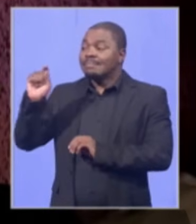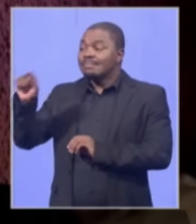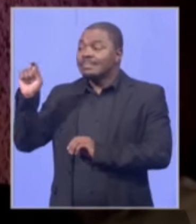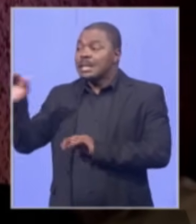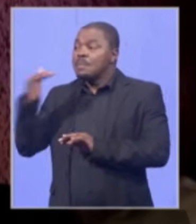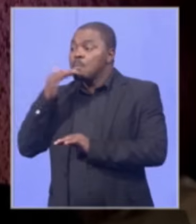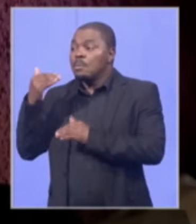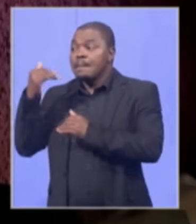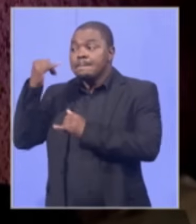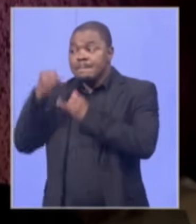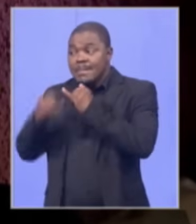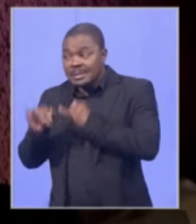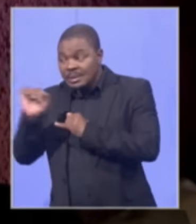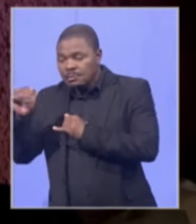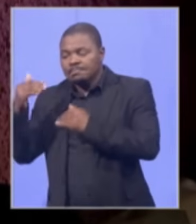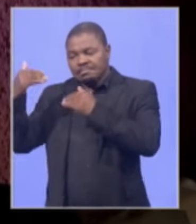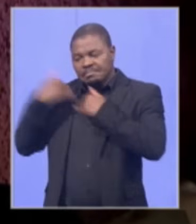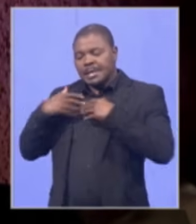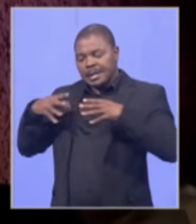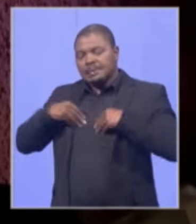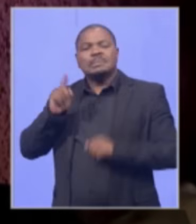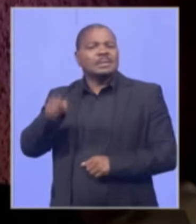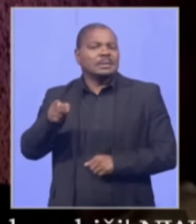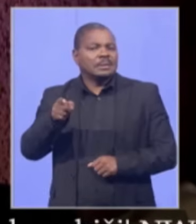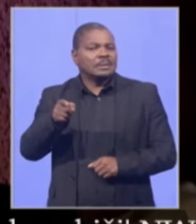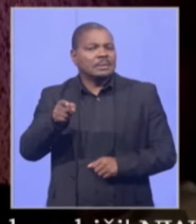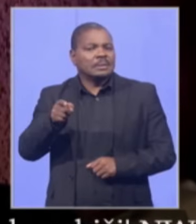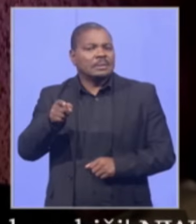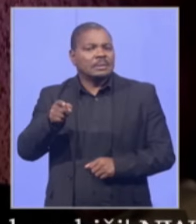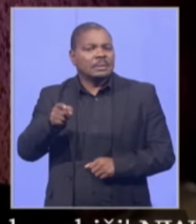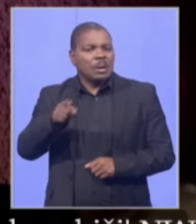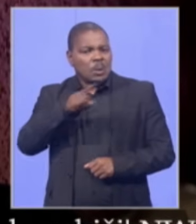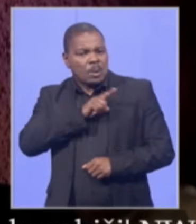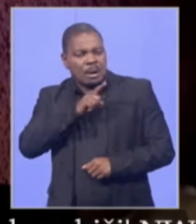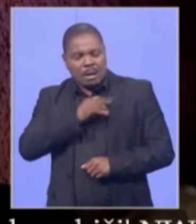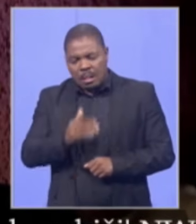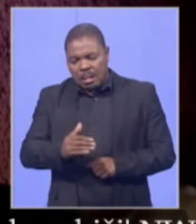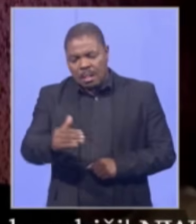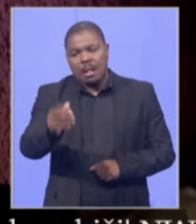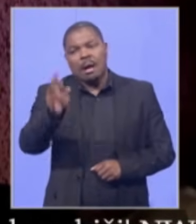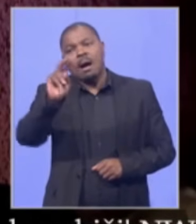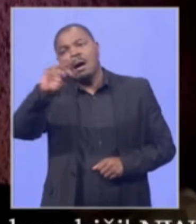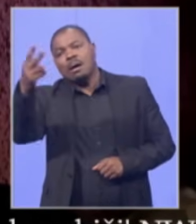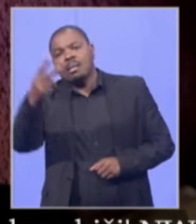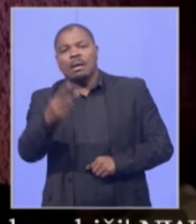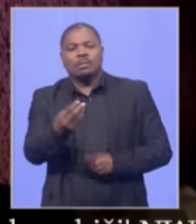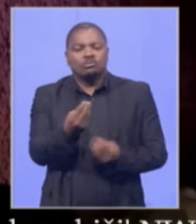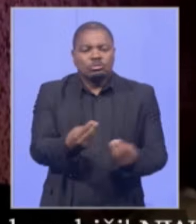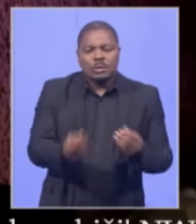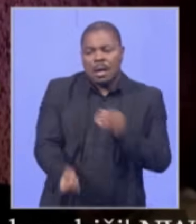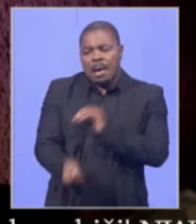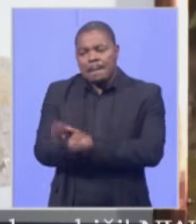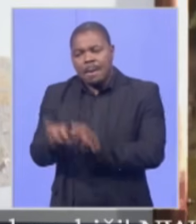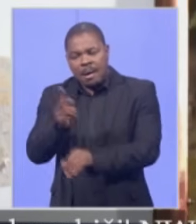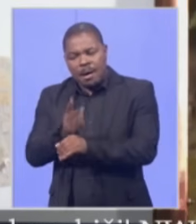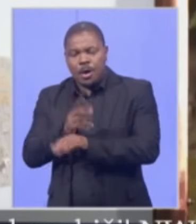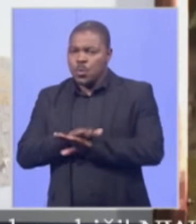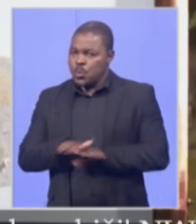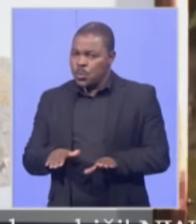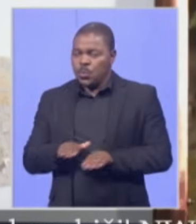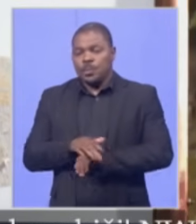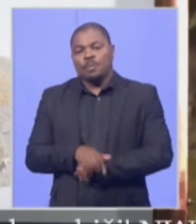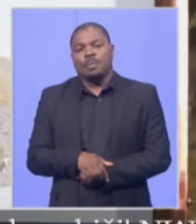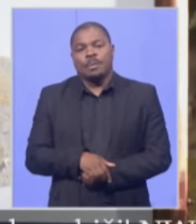a diphoso tsa bone gore tiragalo e se ka ya diragalla bana ba bangwe gape morago gaba. Le fa o